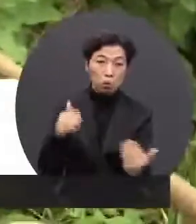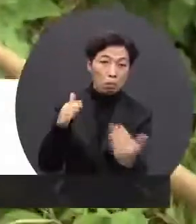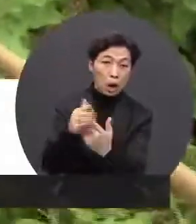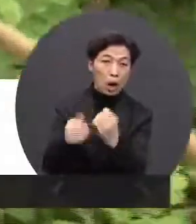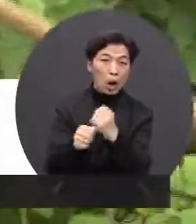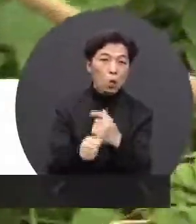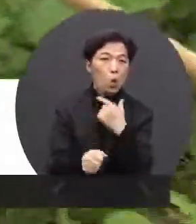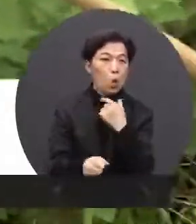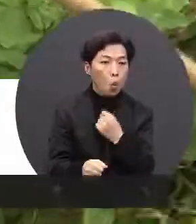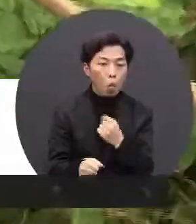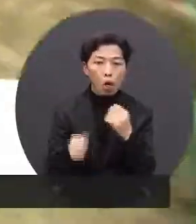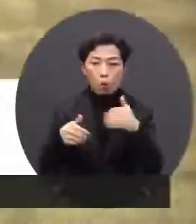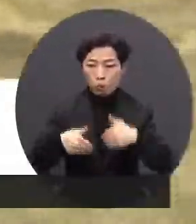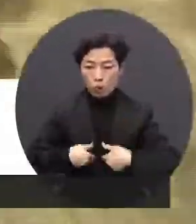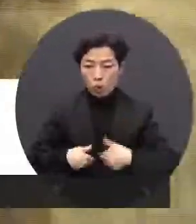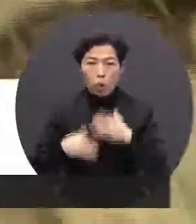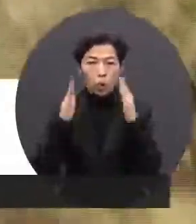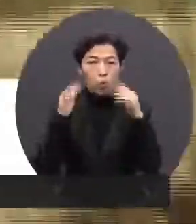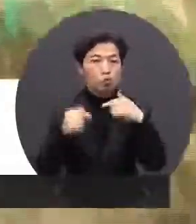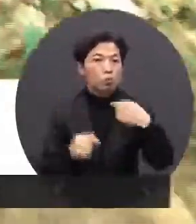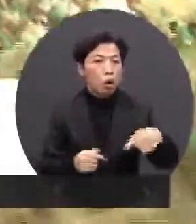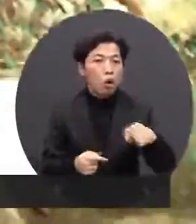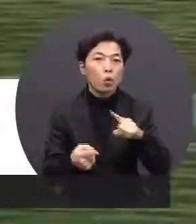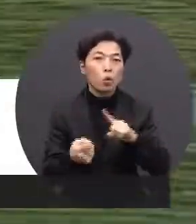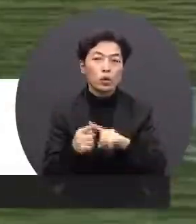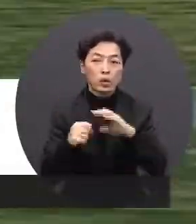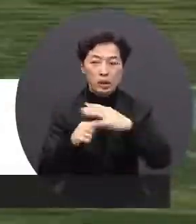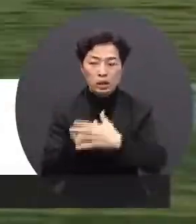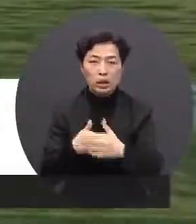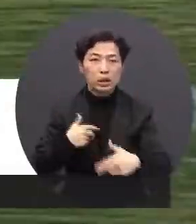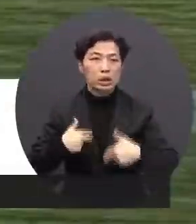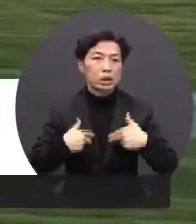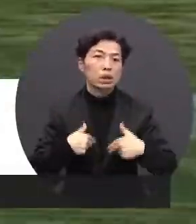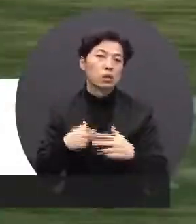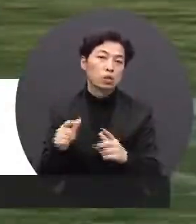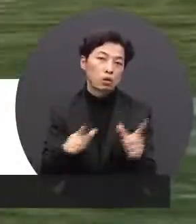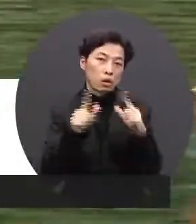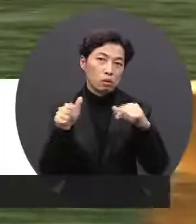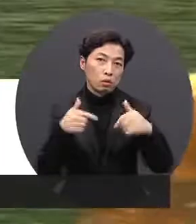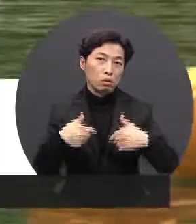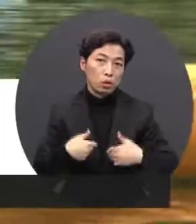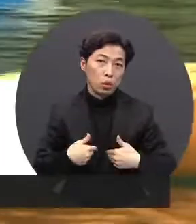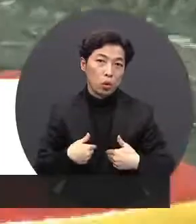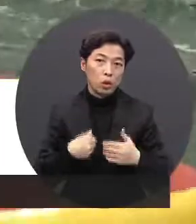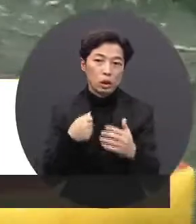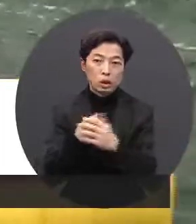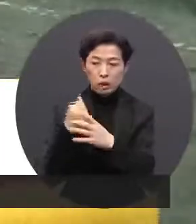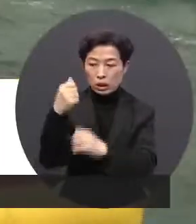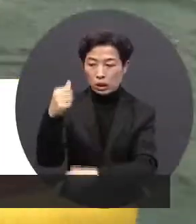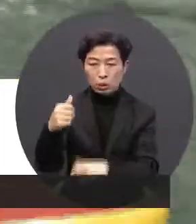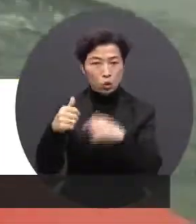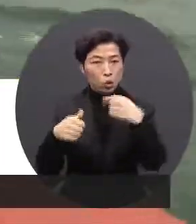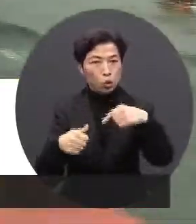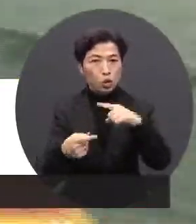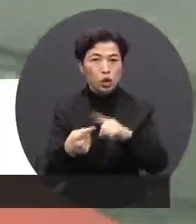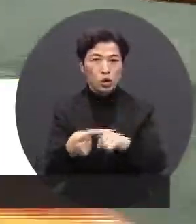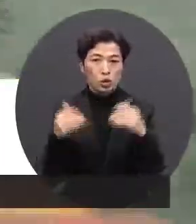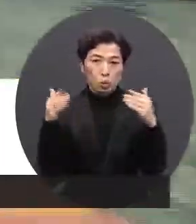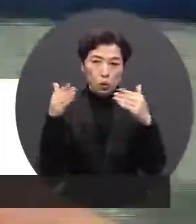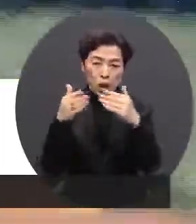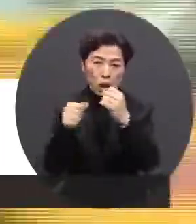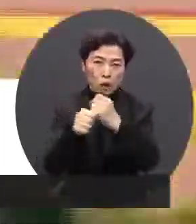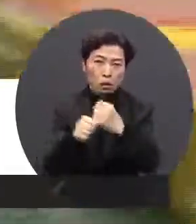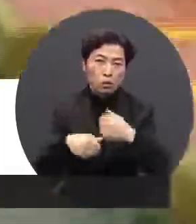하고 싶은 공부와 필요한 공부를 하면서 세상을 즐기며 살아갈 수 있도록 근본적인 교육에 초점을 맞춰야